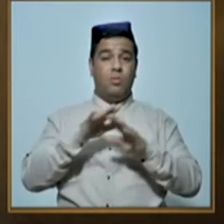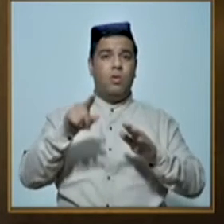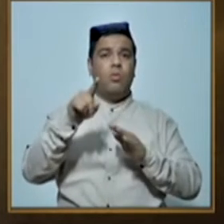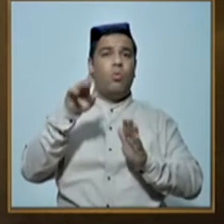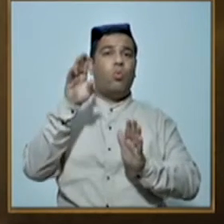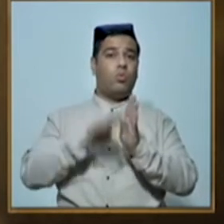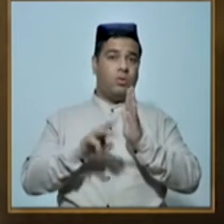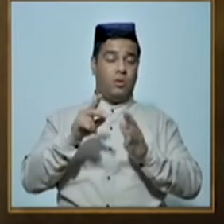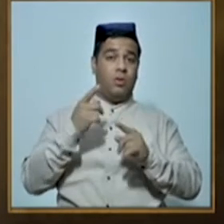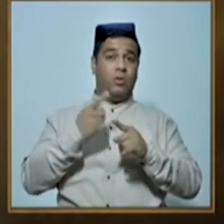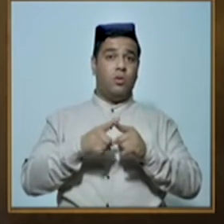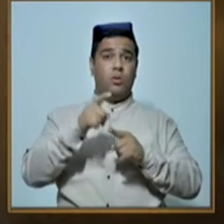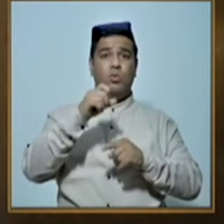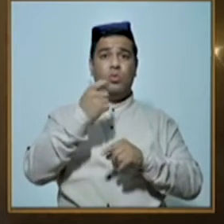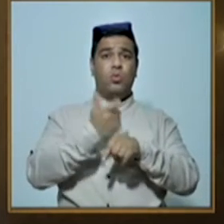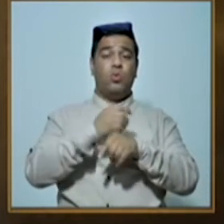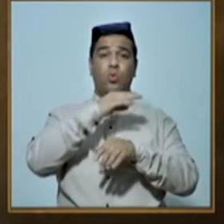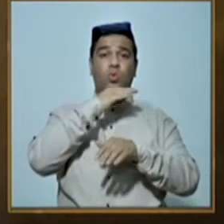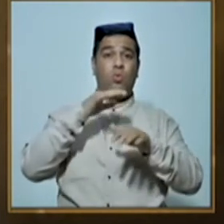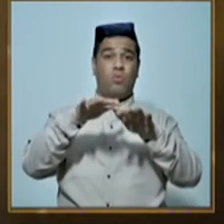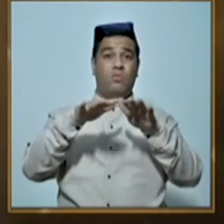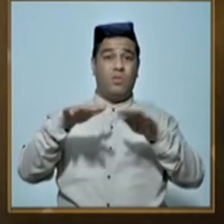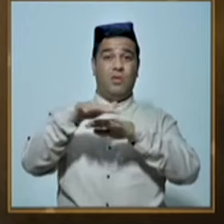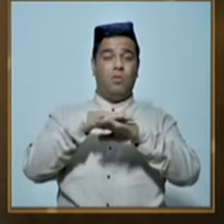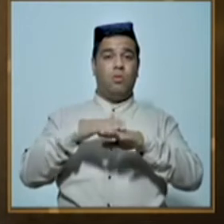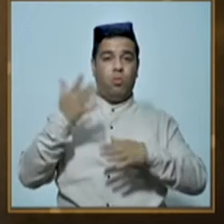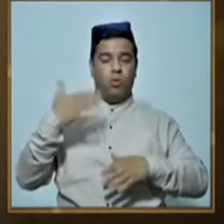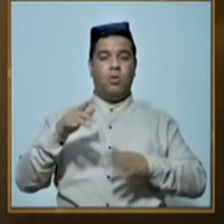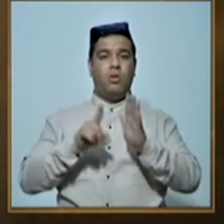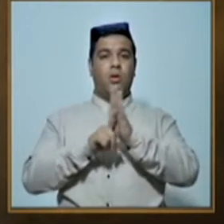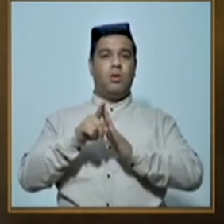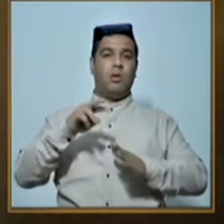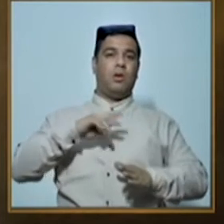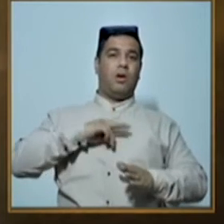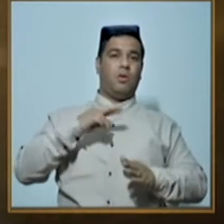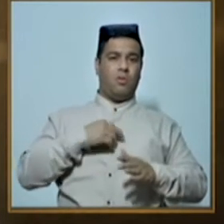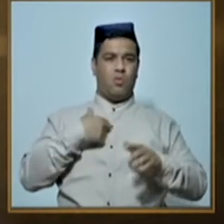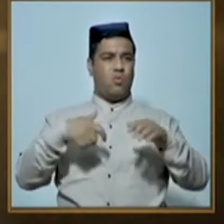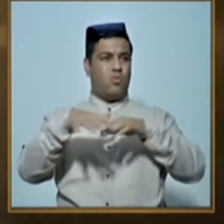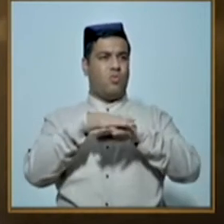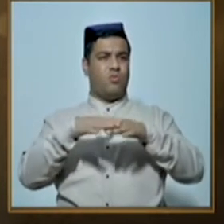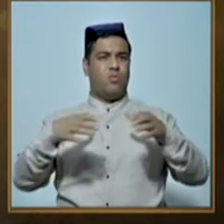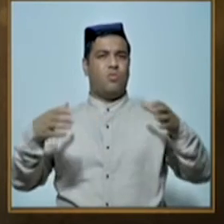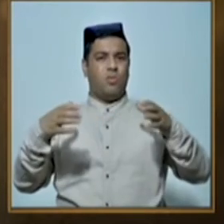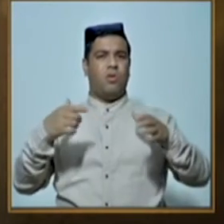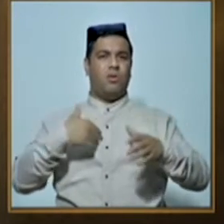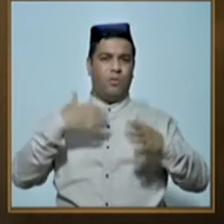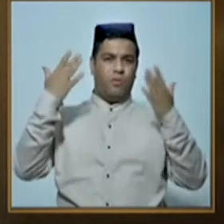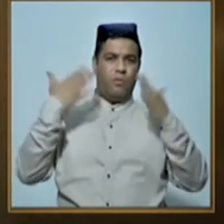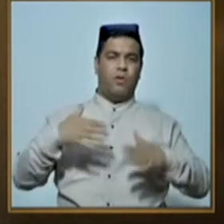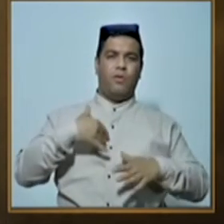Avvalo sizlarni ko'pligingiz o'zingizni manmanlikka surdi. Biz ko'pmiz deb manmanlikka ketib